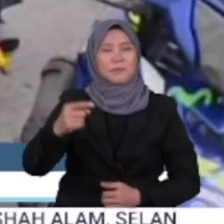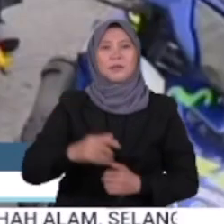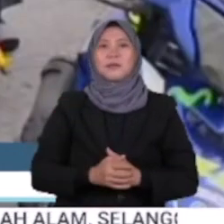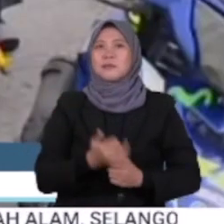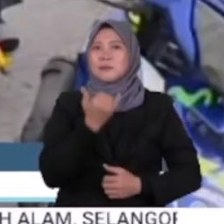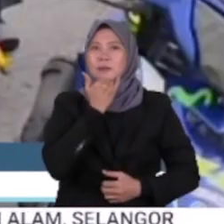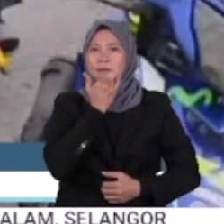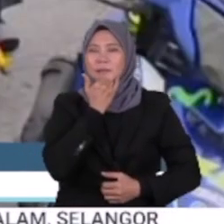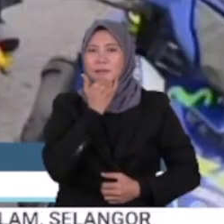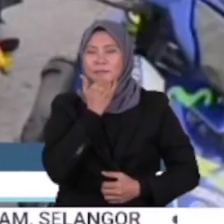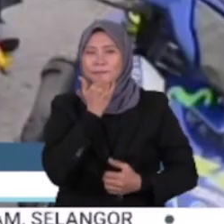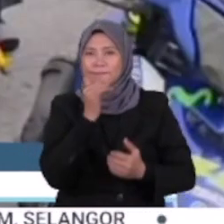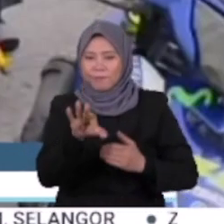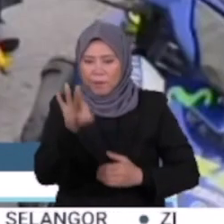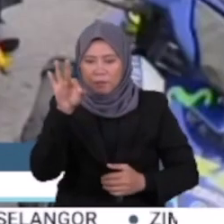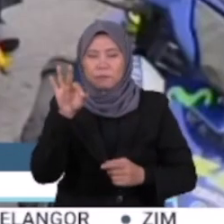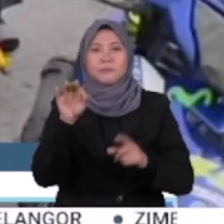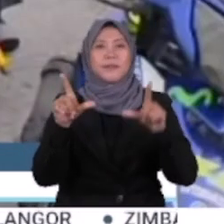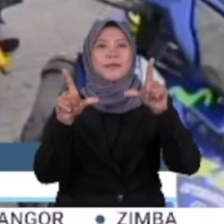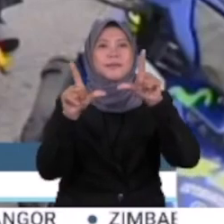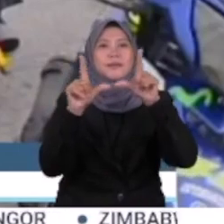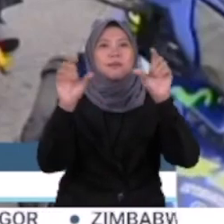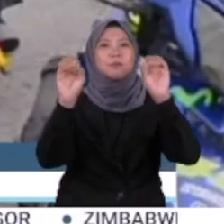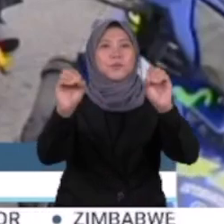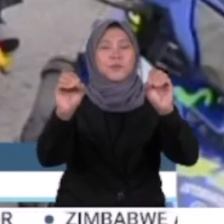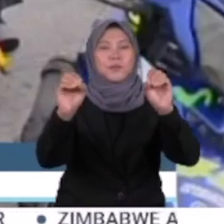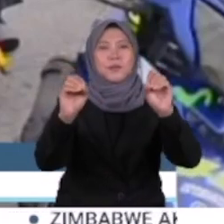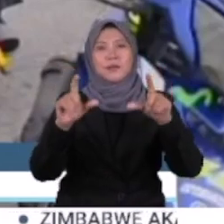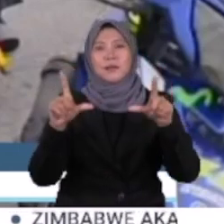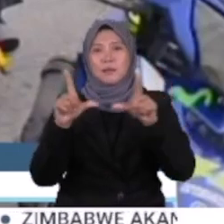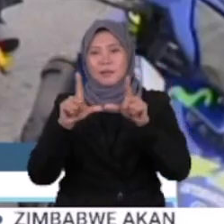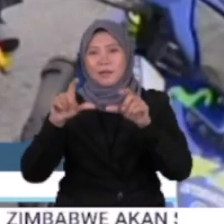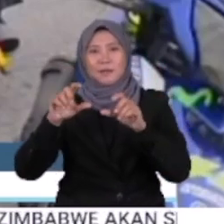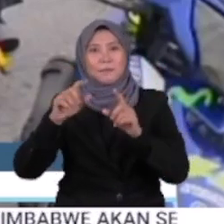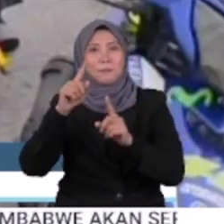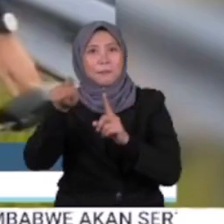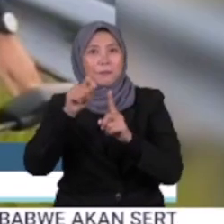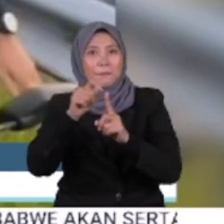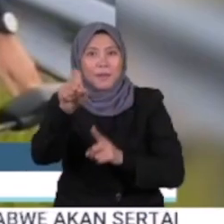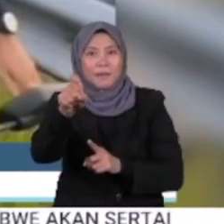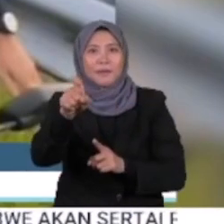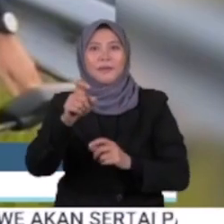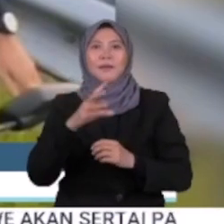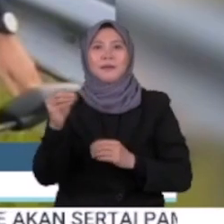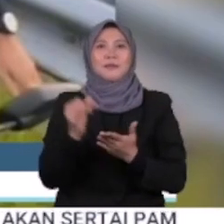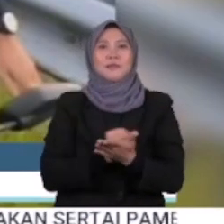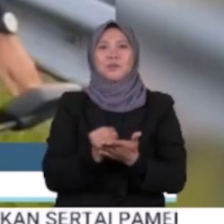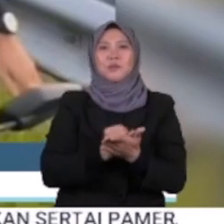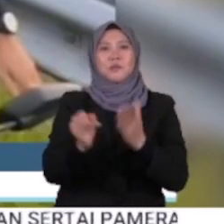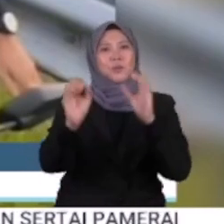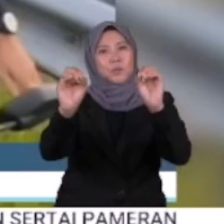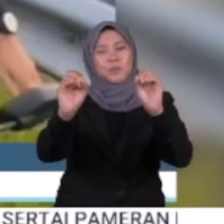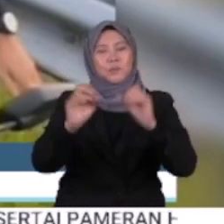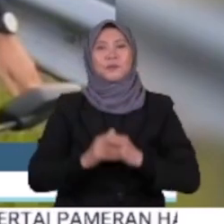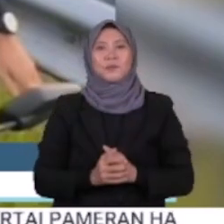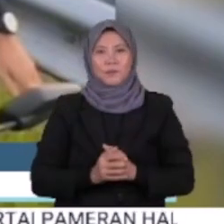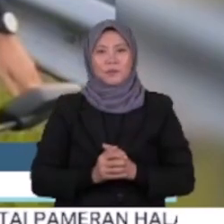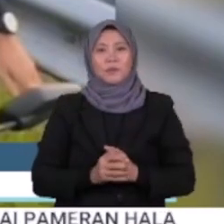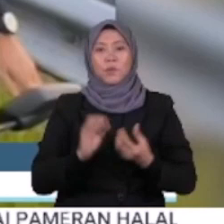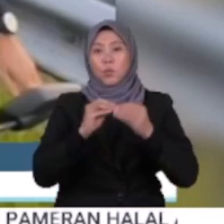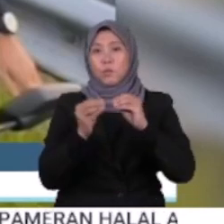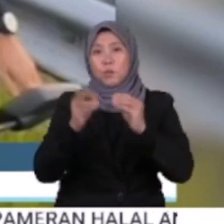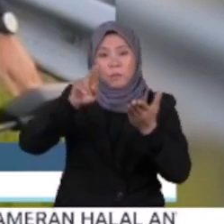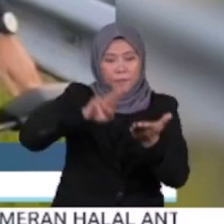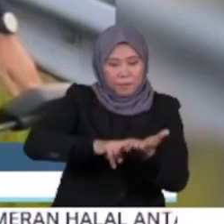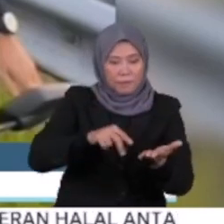yang di kesan termasuk tiada lisin memandu Dan Tiada perlindungan insurance Selain itu